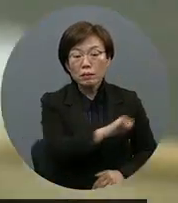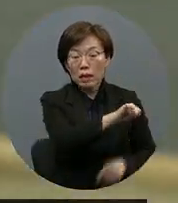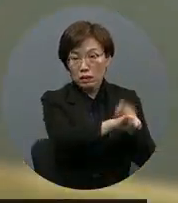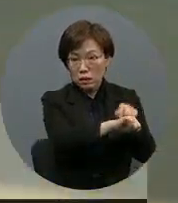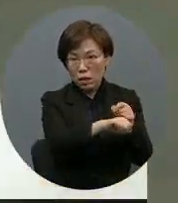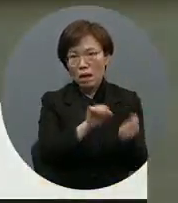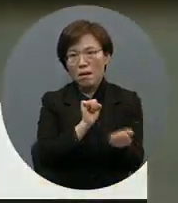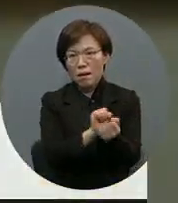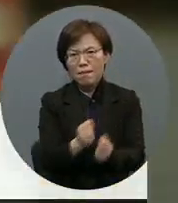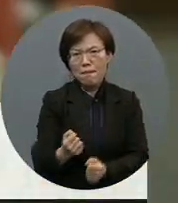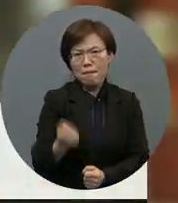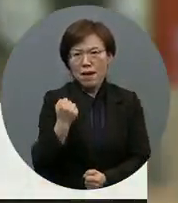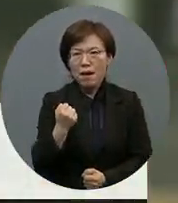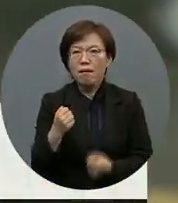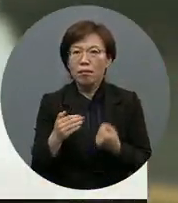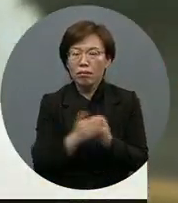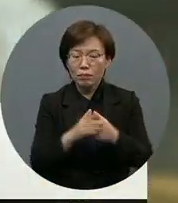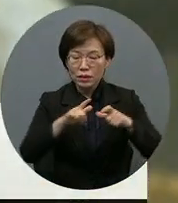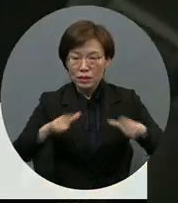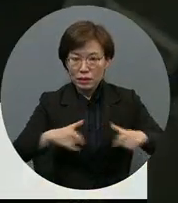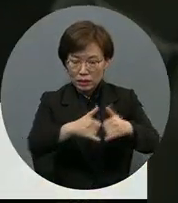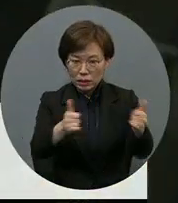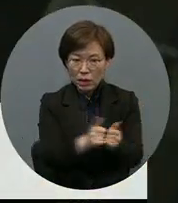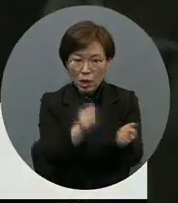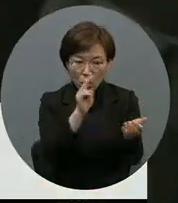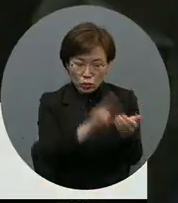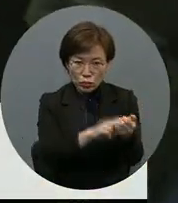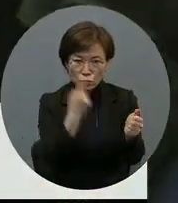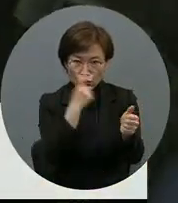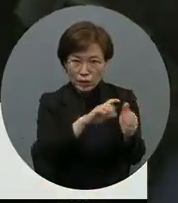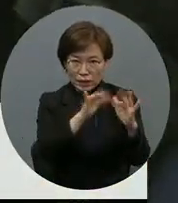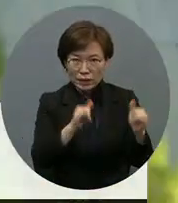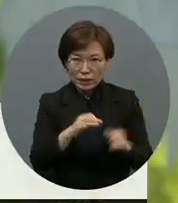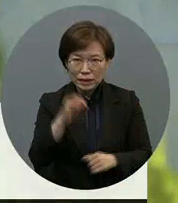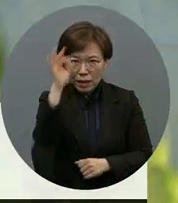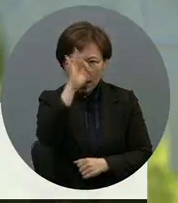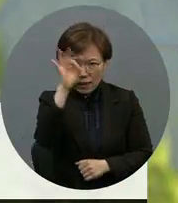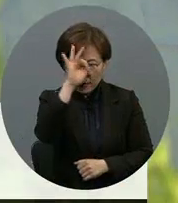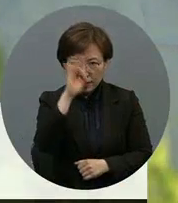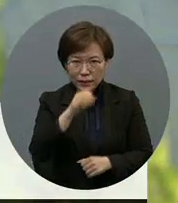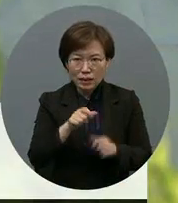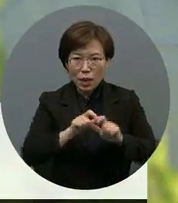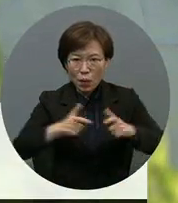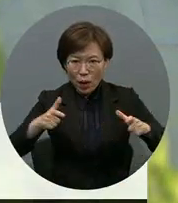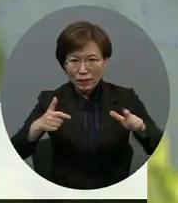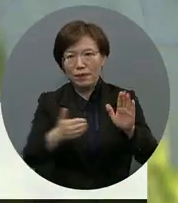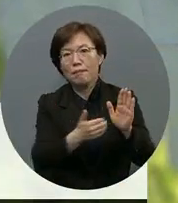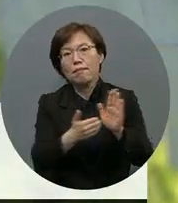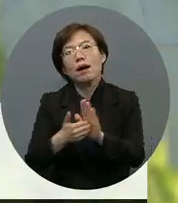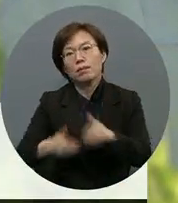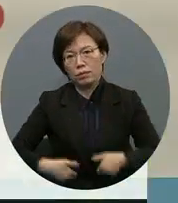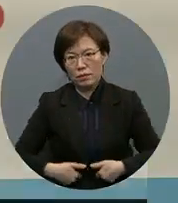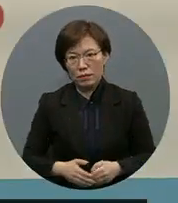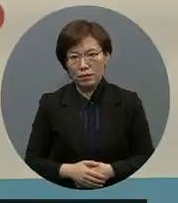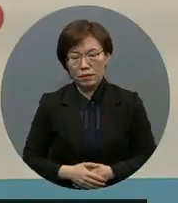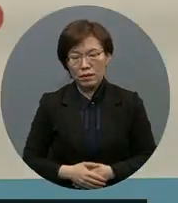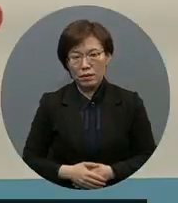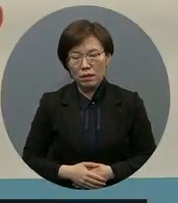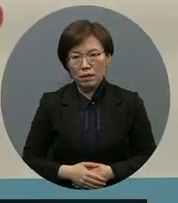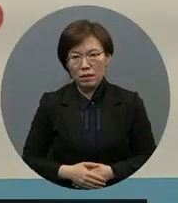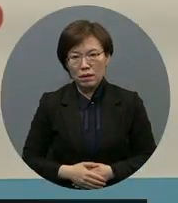감염력이 높은 만큼 지역사회의 수문 확진 자를 빨리 찾아내 감염 확산을 막는 게 중요하기 때문입니다